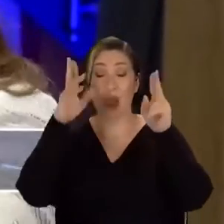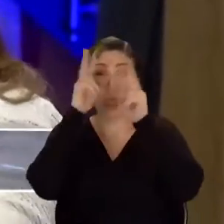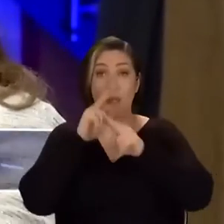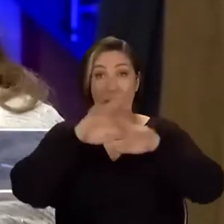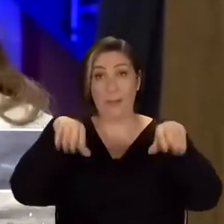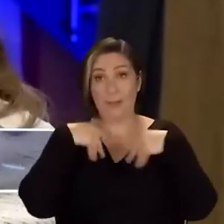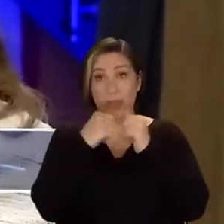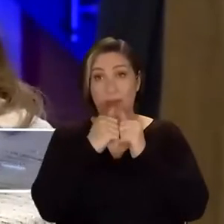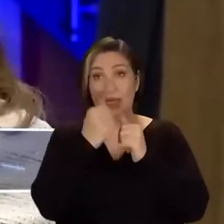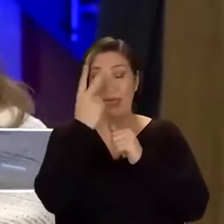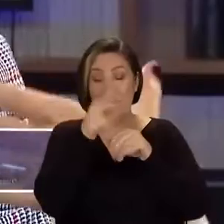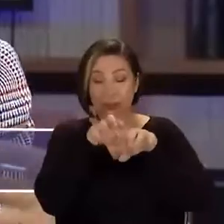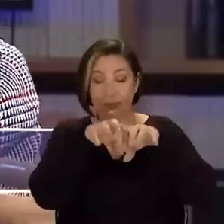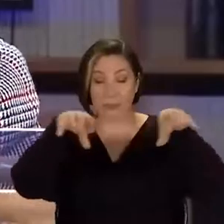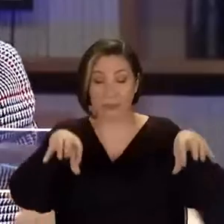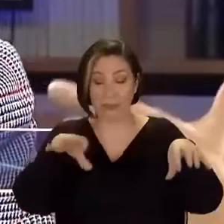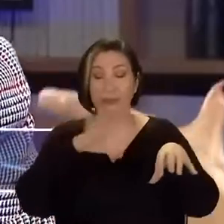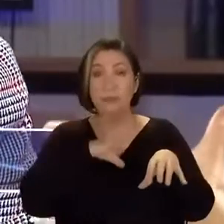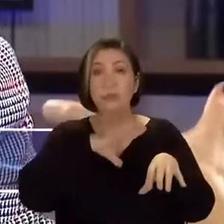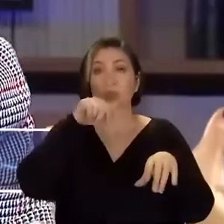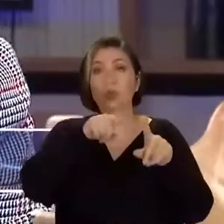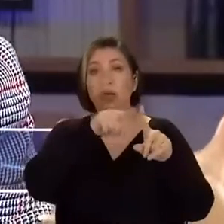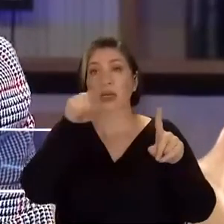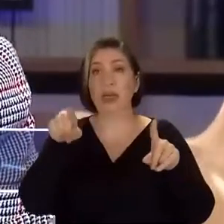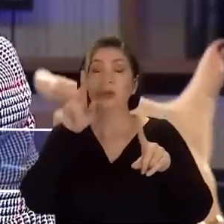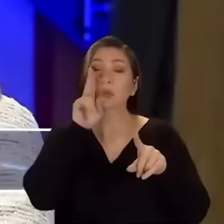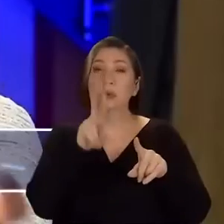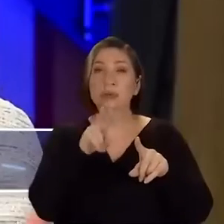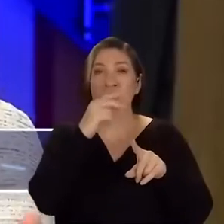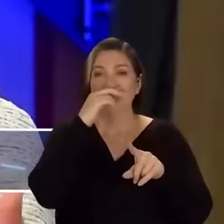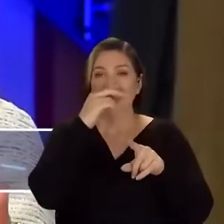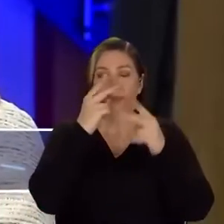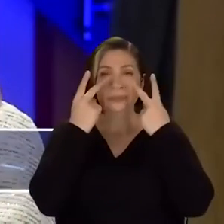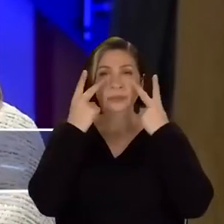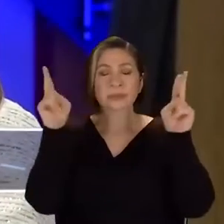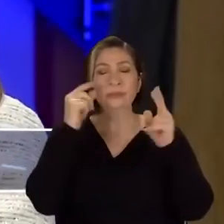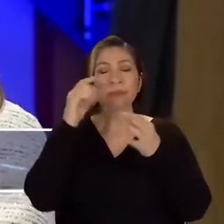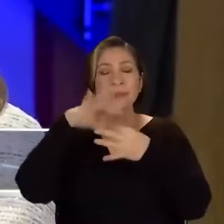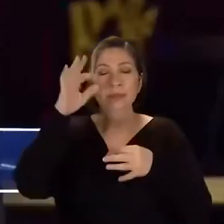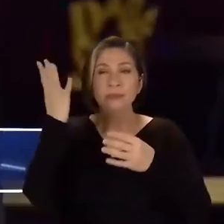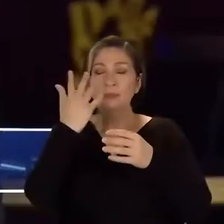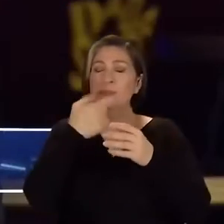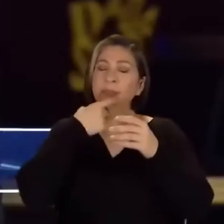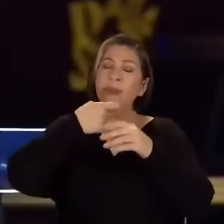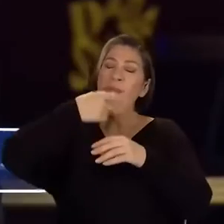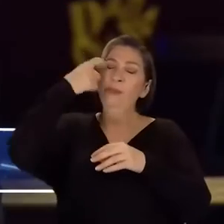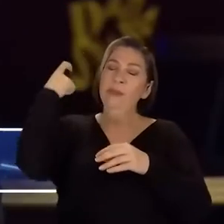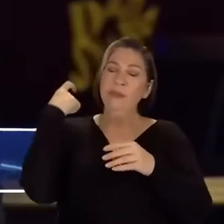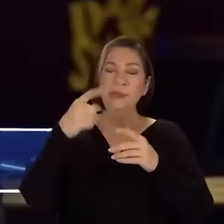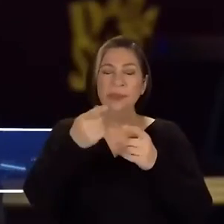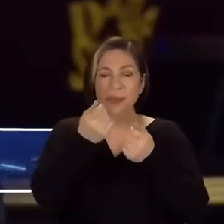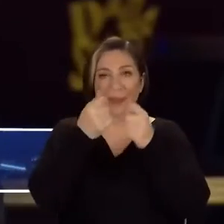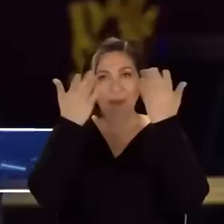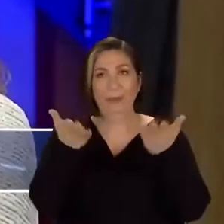hep beraber ikiye ayırabiliyoruz. Bugüne kadar gördüğümüz, Özgür Bey benden daha hakim bu üretilen